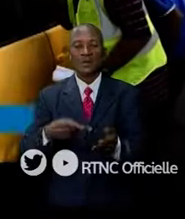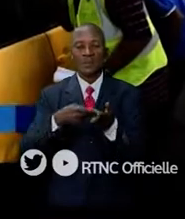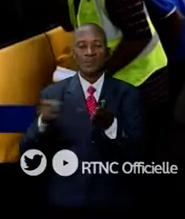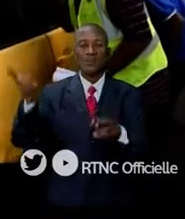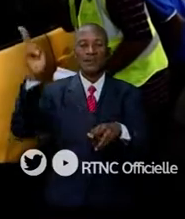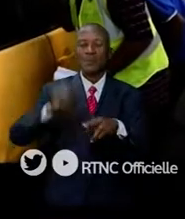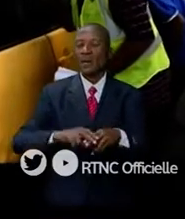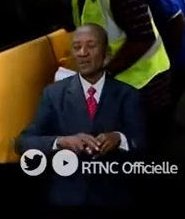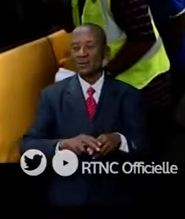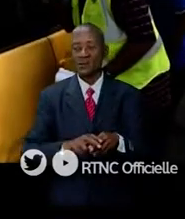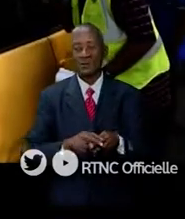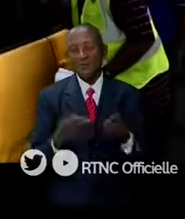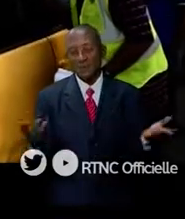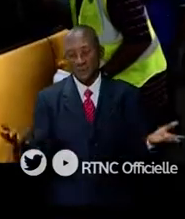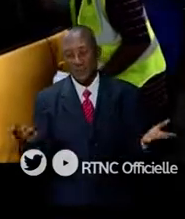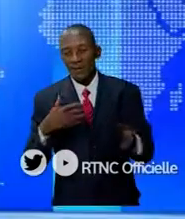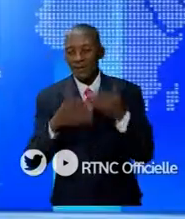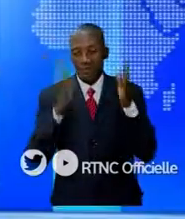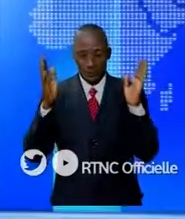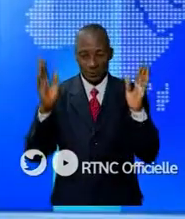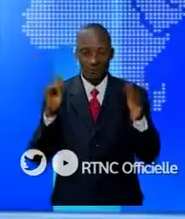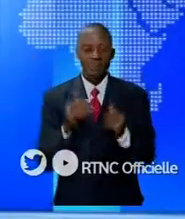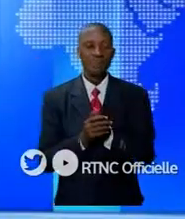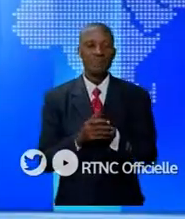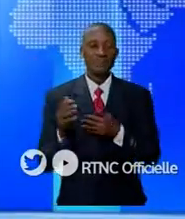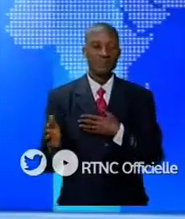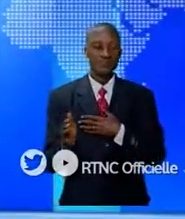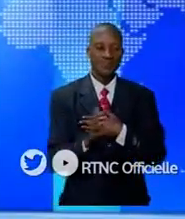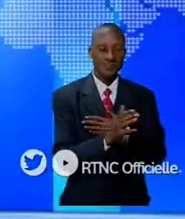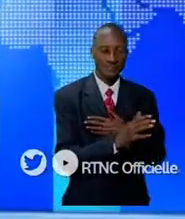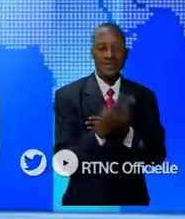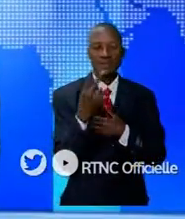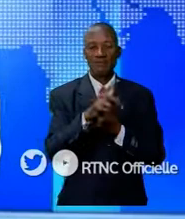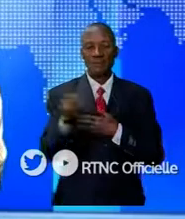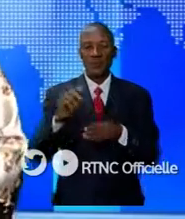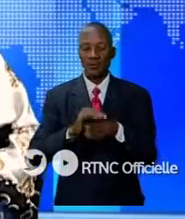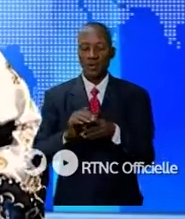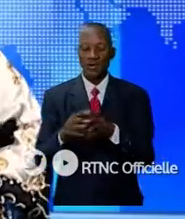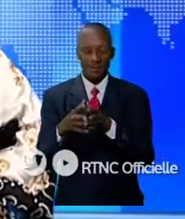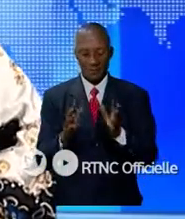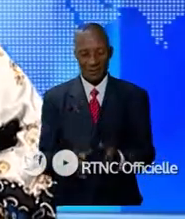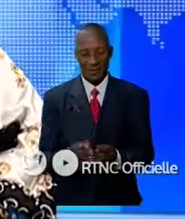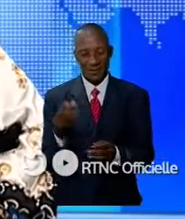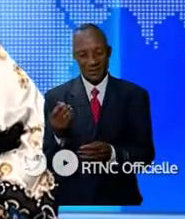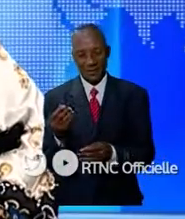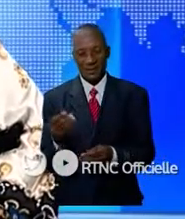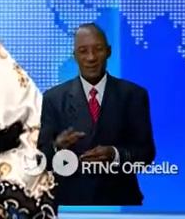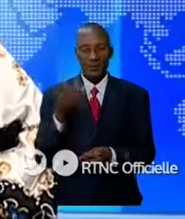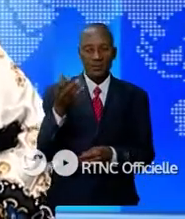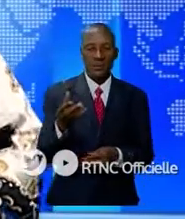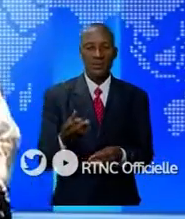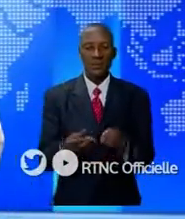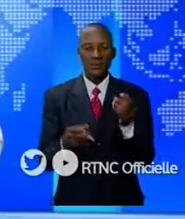pour traquer les conducteurs récalcitrants. 20 000 dollars américains, l'enveloppe destinée à la population du